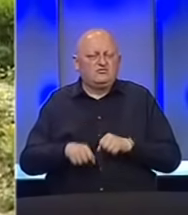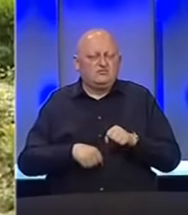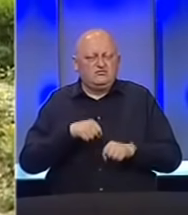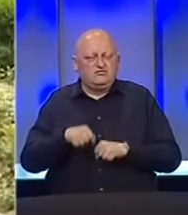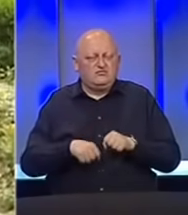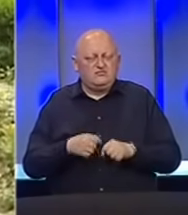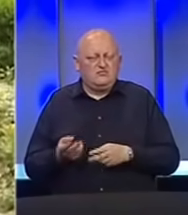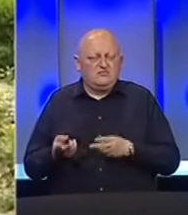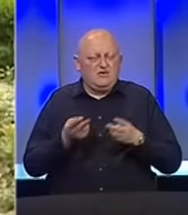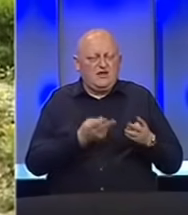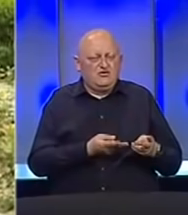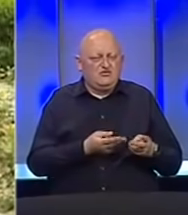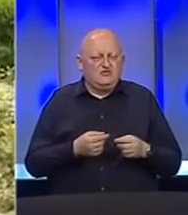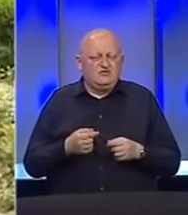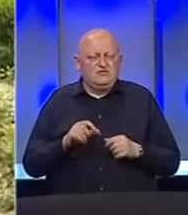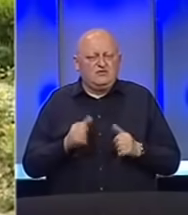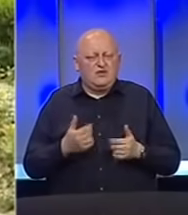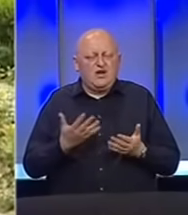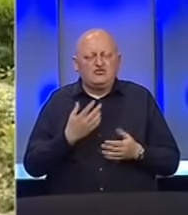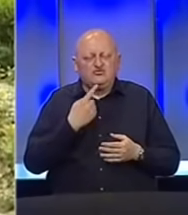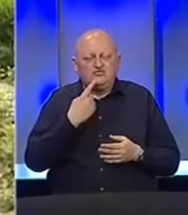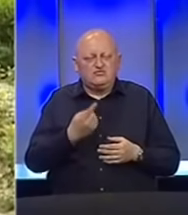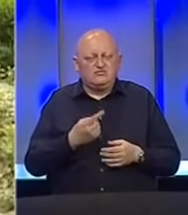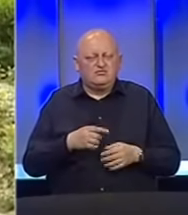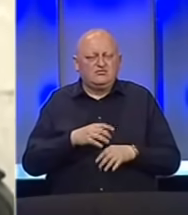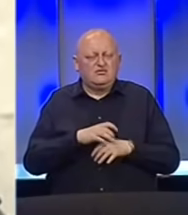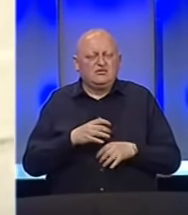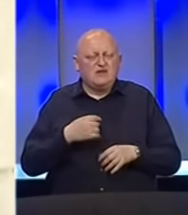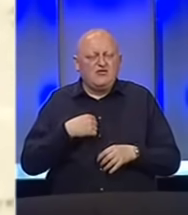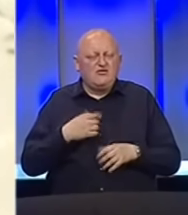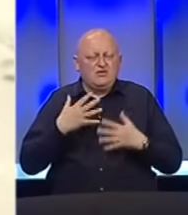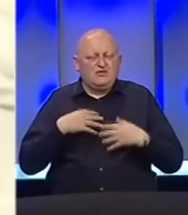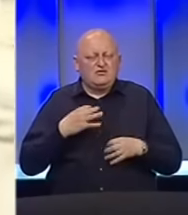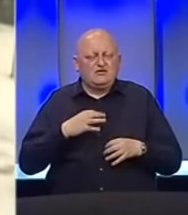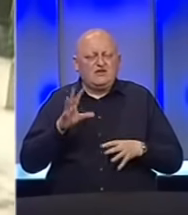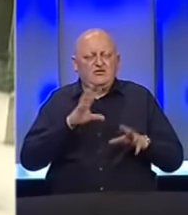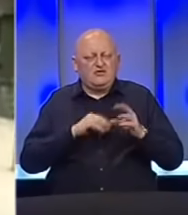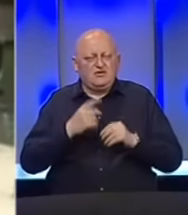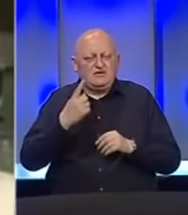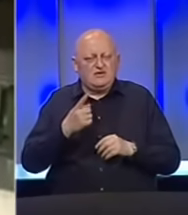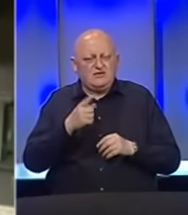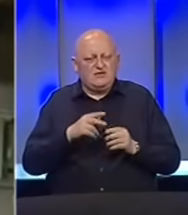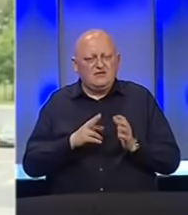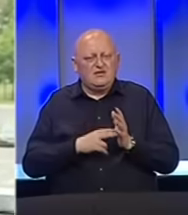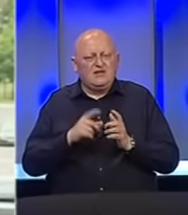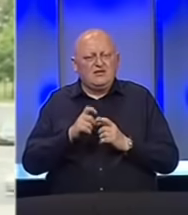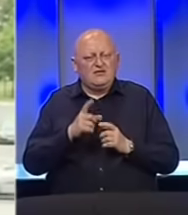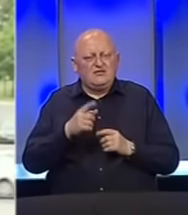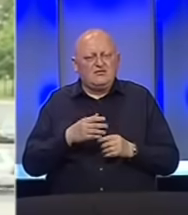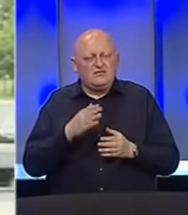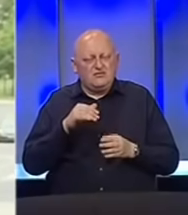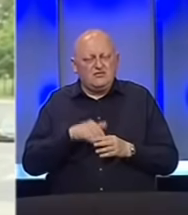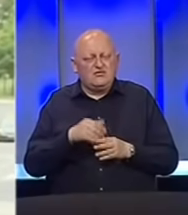dalje prijevoznom sredstvu, jer kako kažu, u zdravom tijelu zdrav duh. Jedan od njih je i Nedim Sladić. Pa